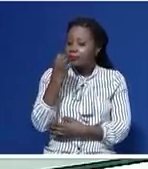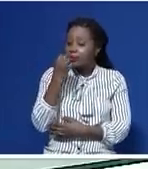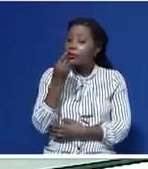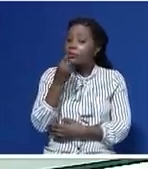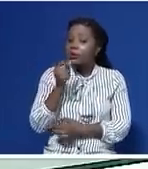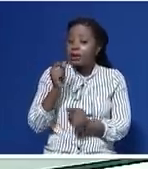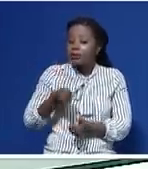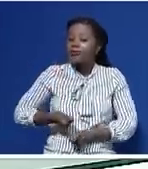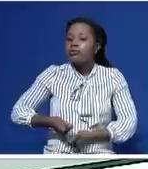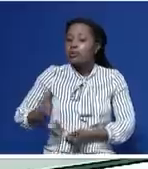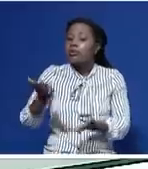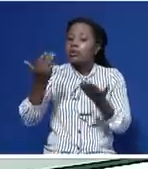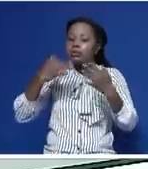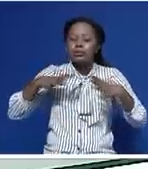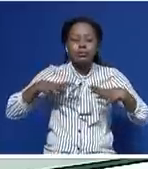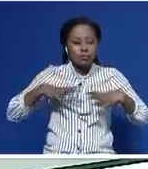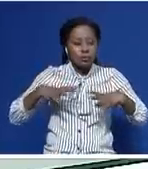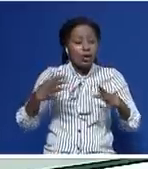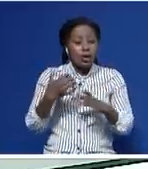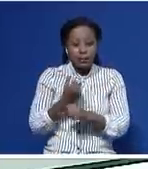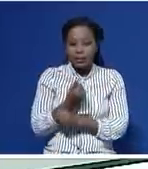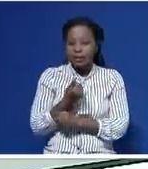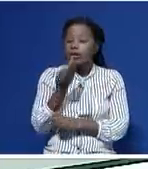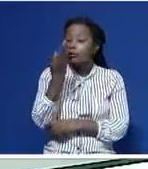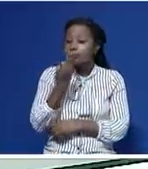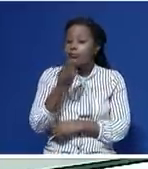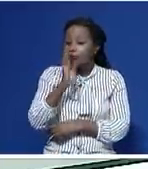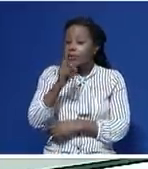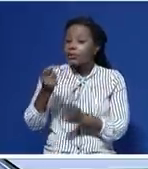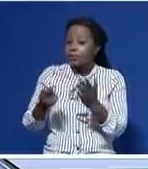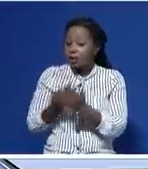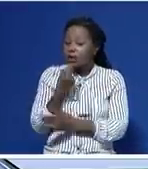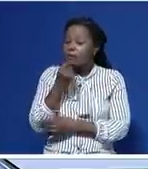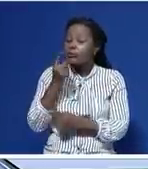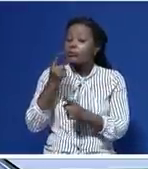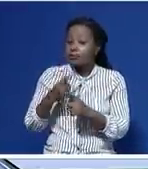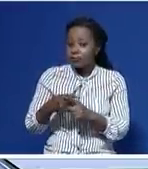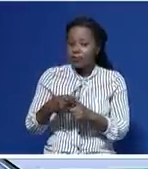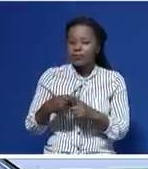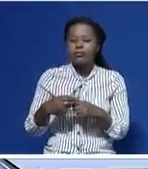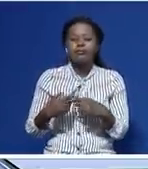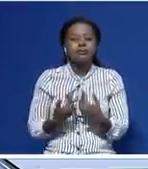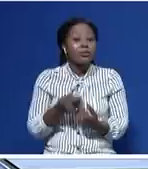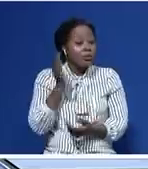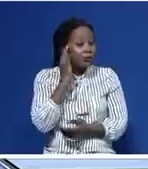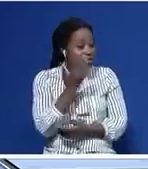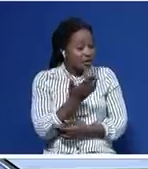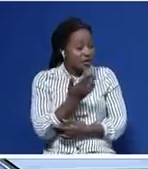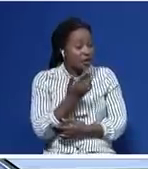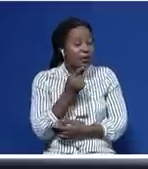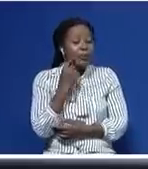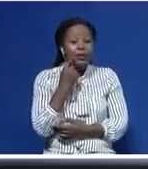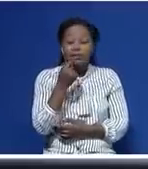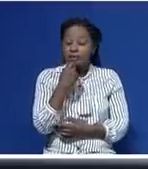anaweza akaburudika na kupata ice lolly inayotokana na ubuyu pia. Umesikia kujamata